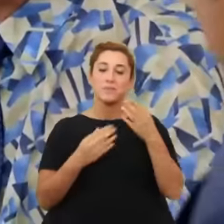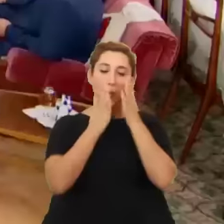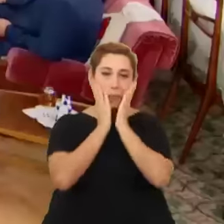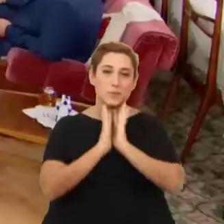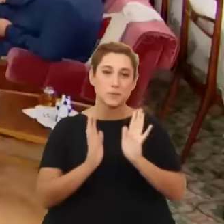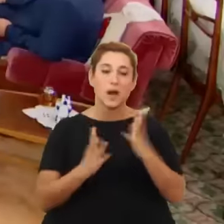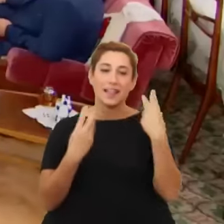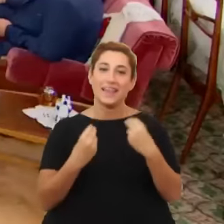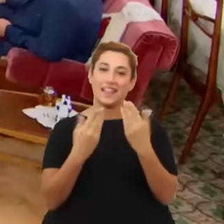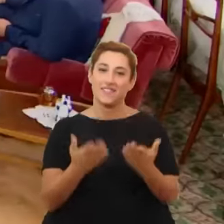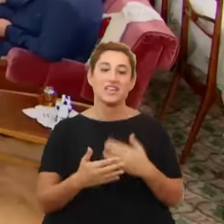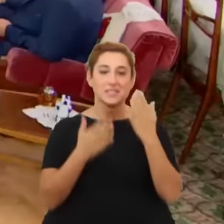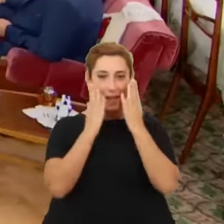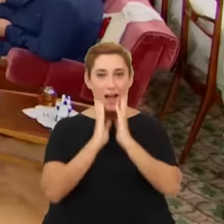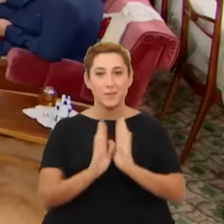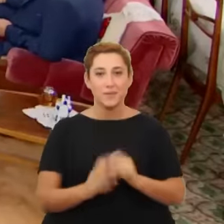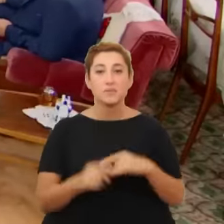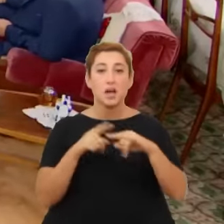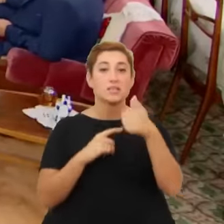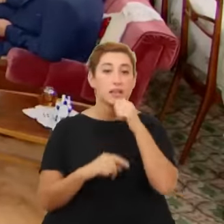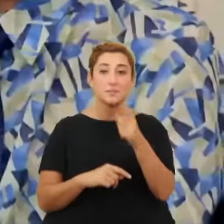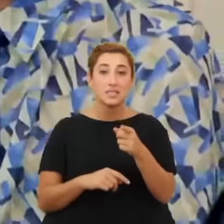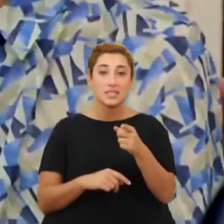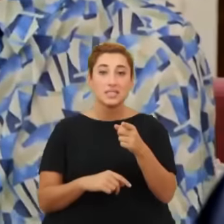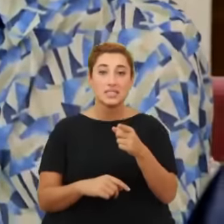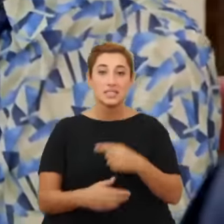çok şükür. Allah iyilikler versin. Sağ olasın. Hasan abi siz?